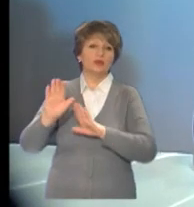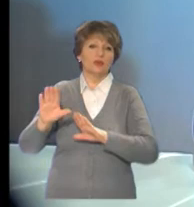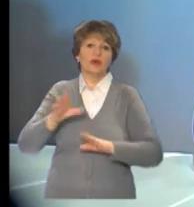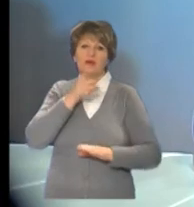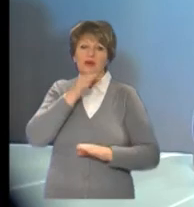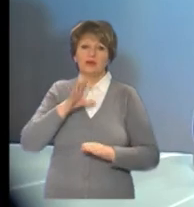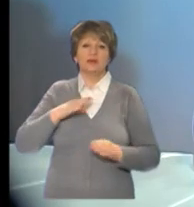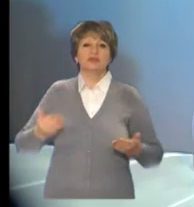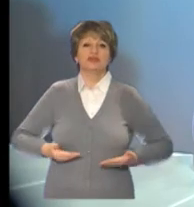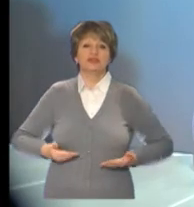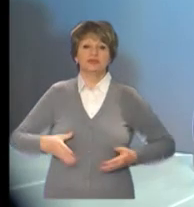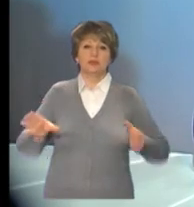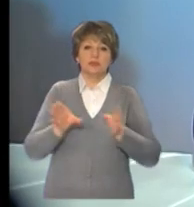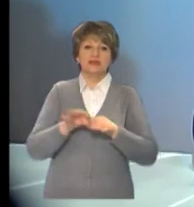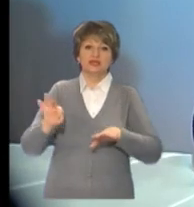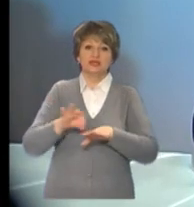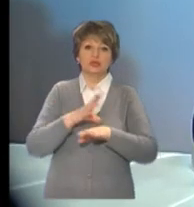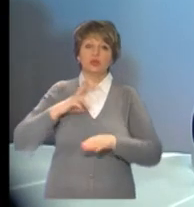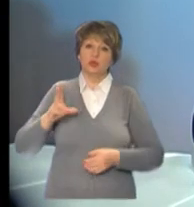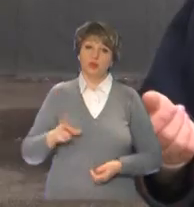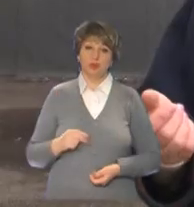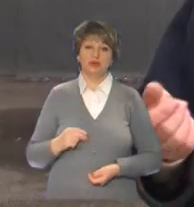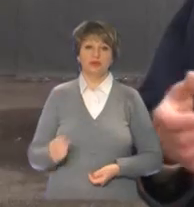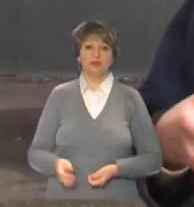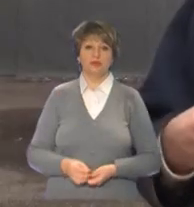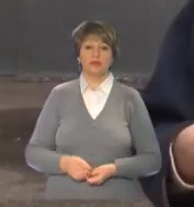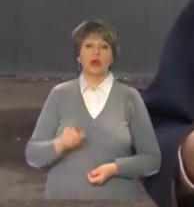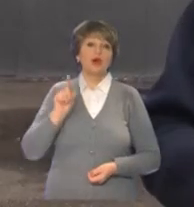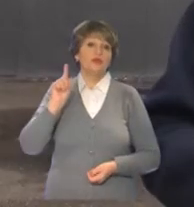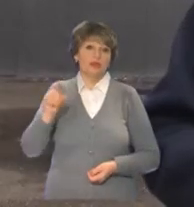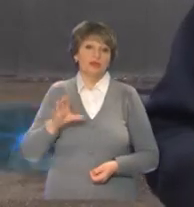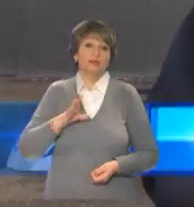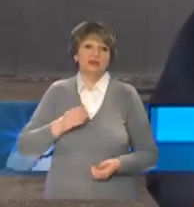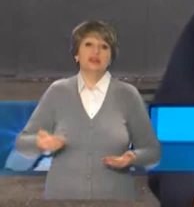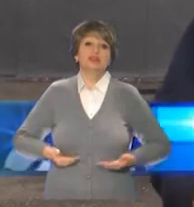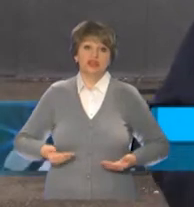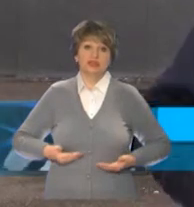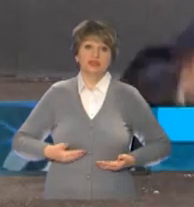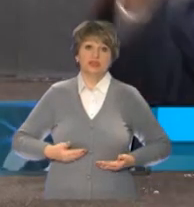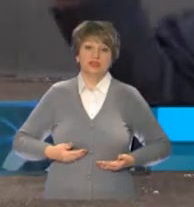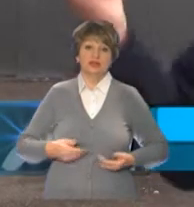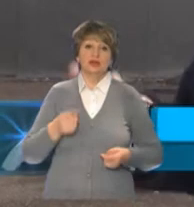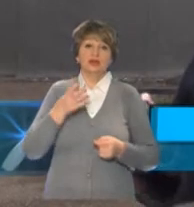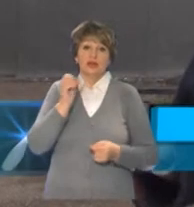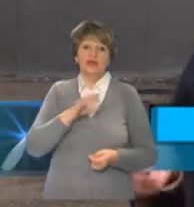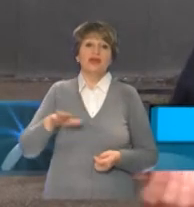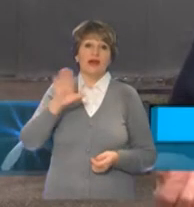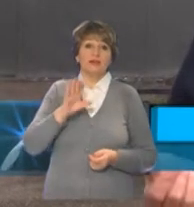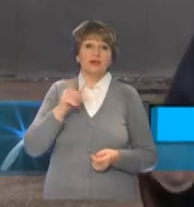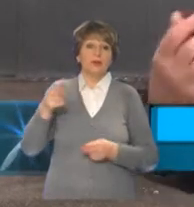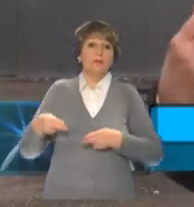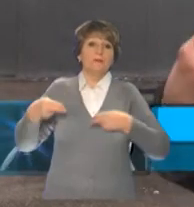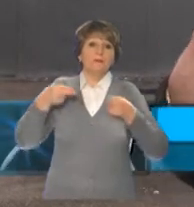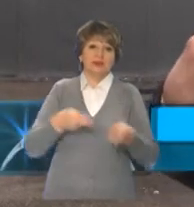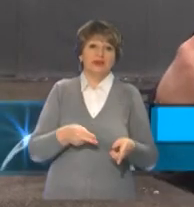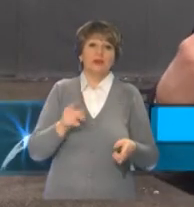проживав з дружиною та маленькою донечкою. Вони ж там жили в Голландії, їм фінансово дозволяли. Вони об'їздили весь Євросоюз. Як він приїхав, сказав,